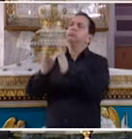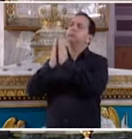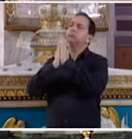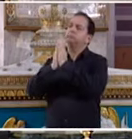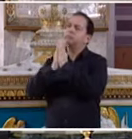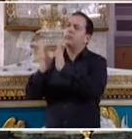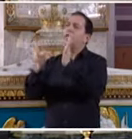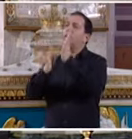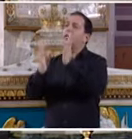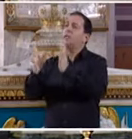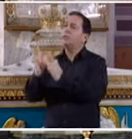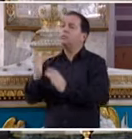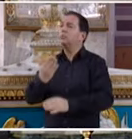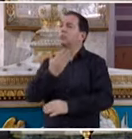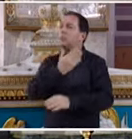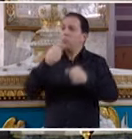Τες πρεσβείες της